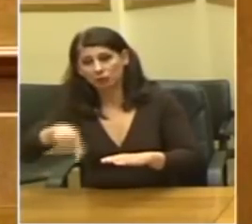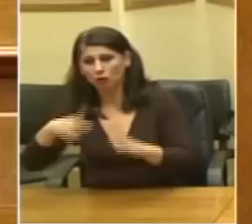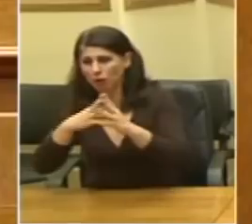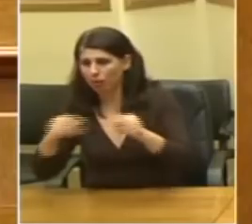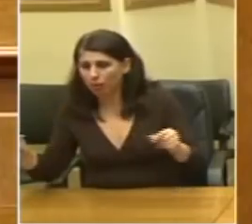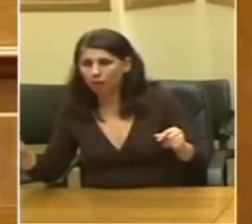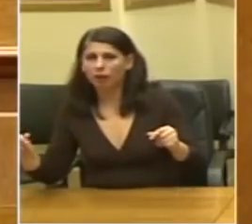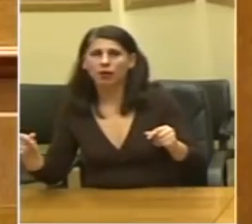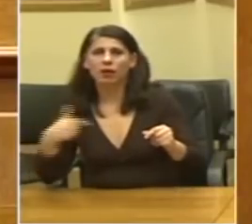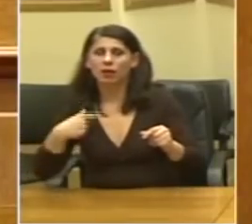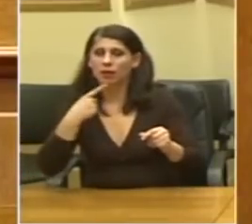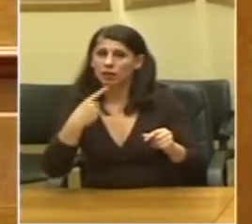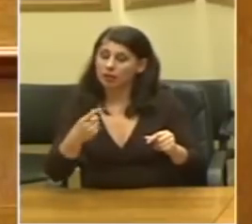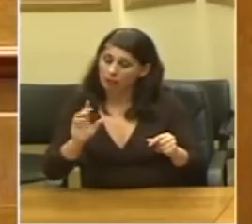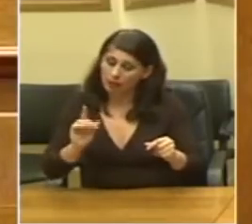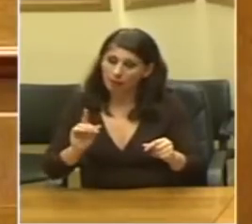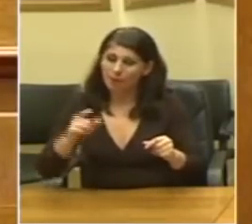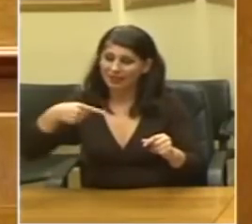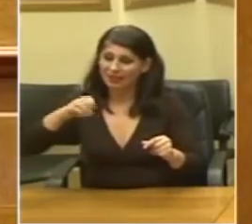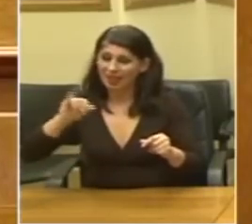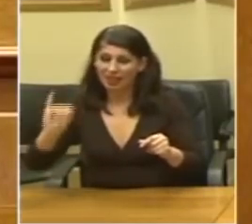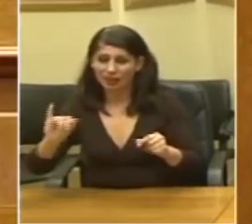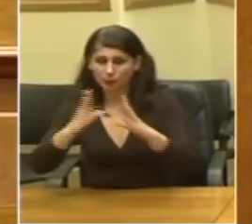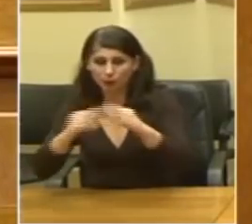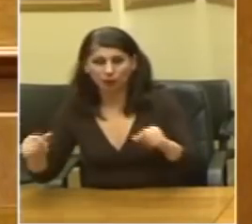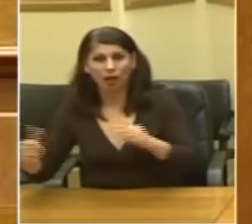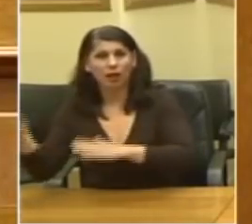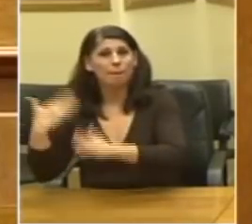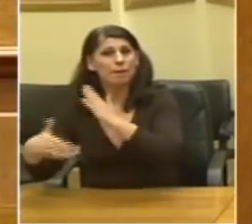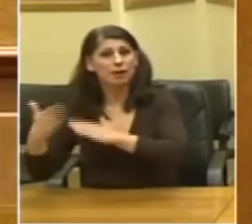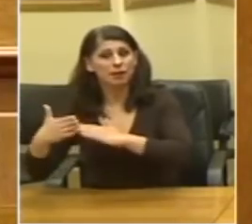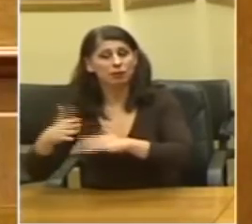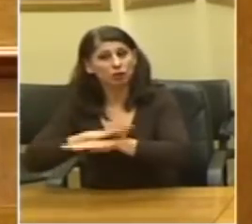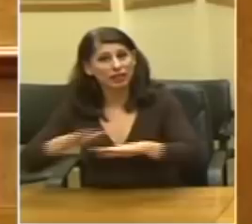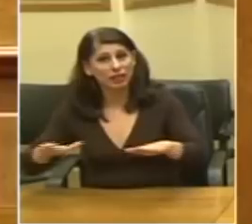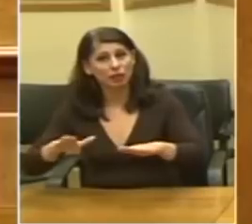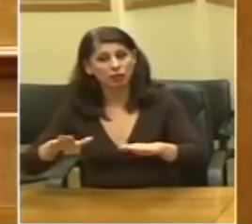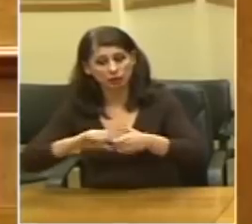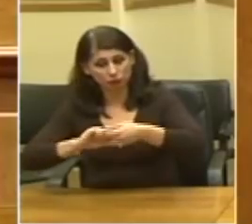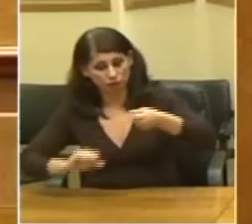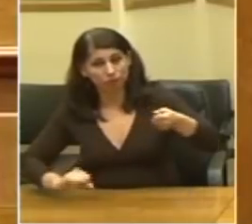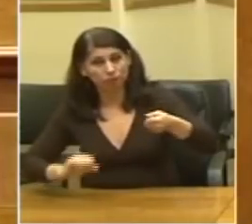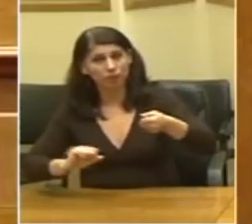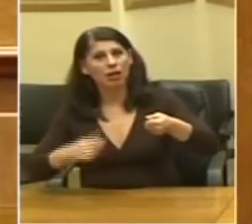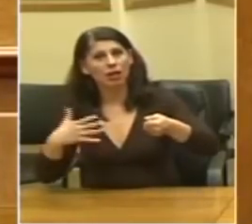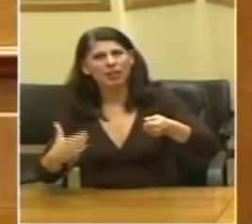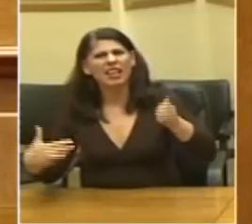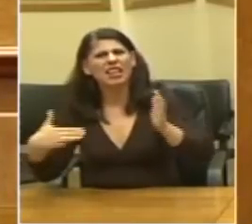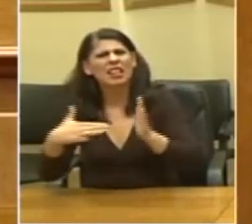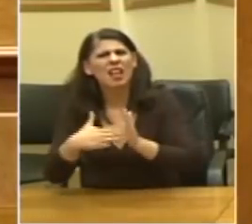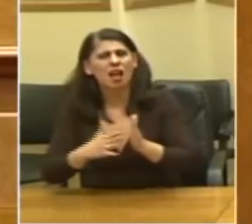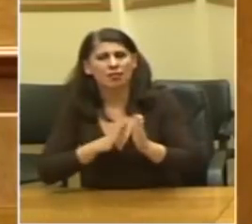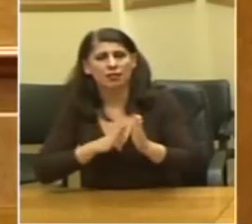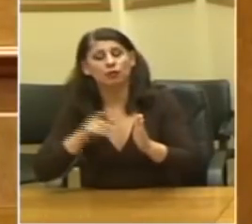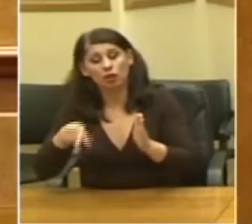εξαφανίζονται. Και ναι μεν τα ΤΕΗ εξαφανίζονται, αλλά οι παλιοί απόφοιτοί τους είναι εδώ και είναι χιλιάδες, και